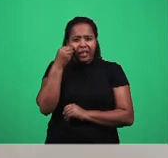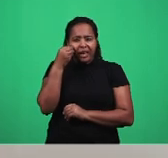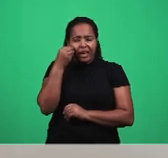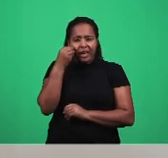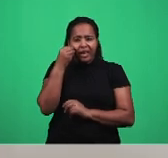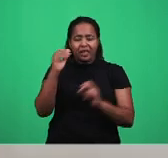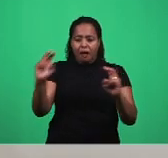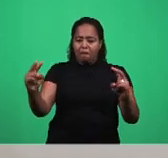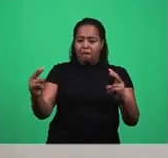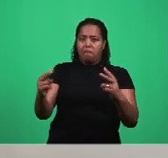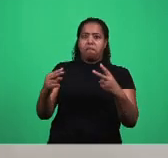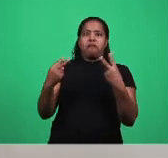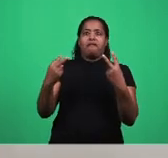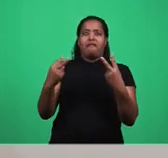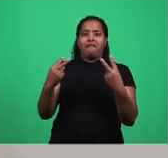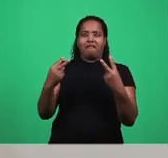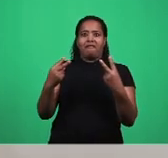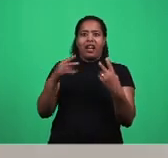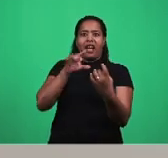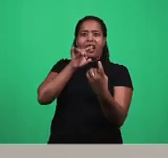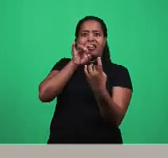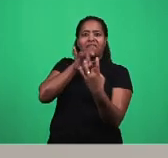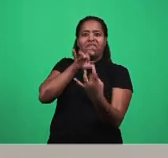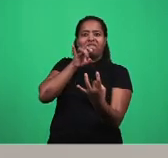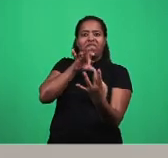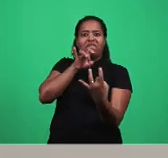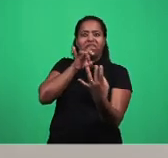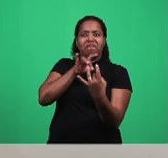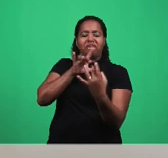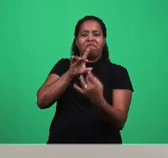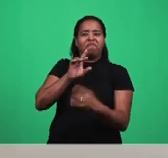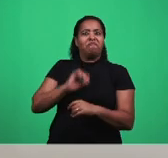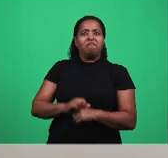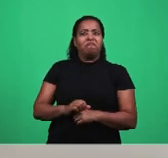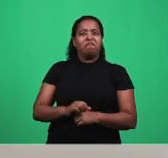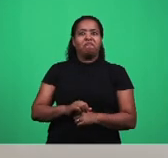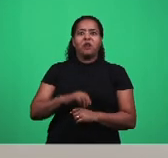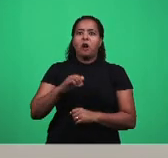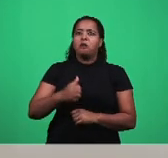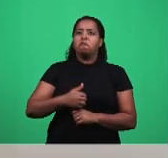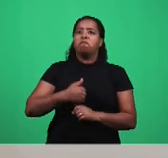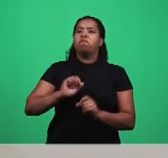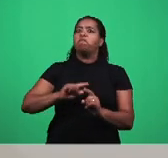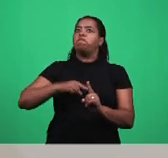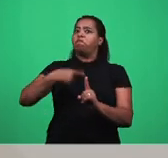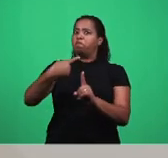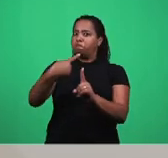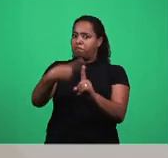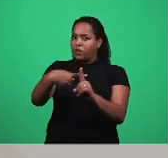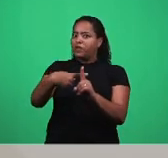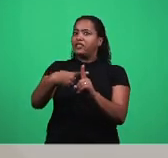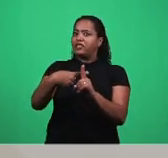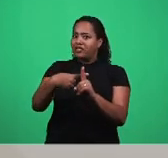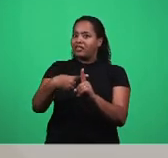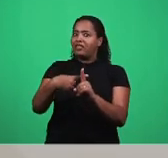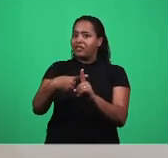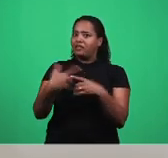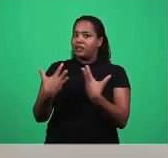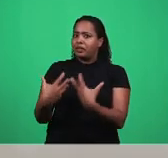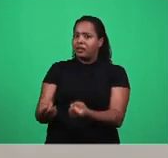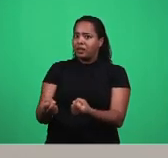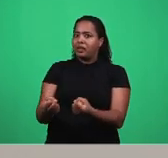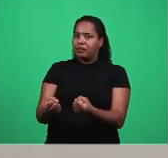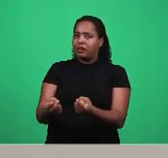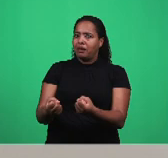le retour du public, c'est un signal positif d'acceptation. L'Église doit agir vite pour ne